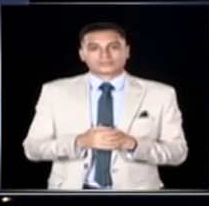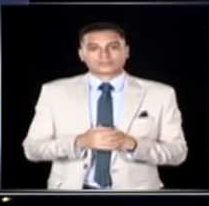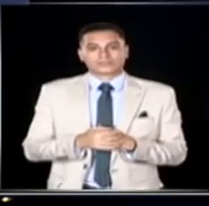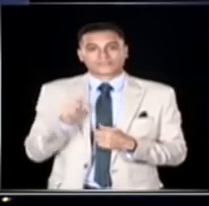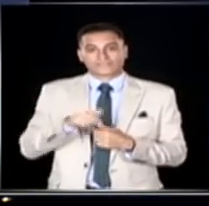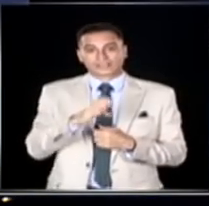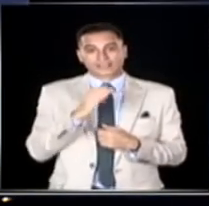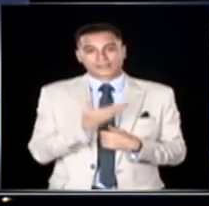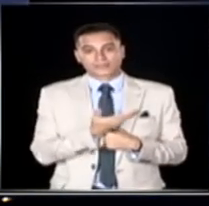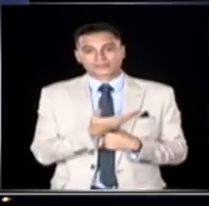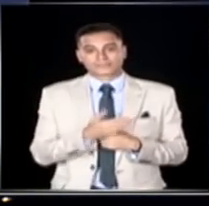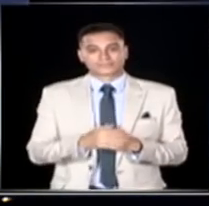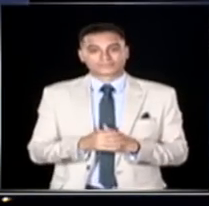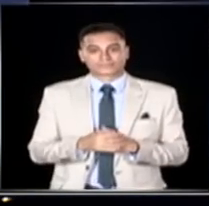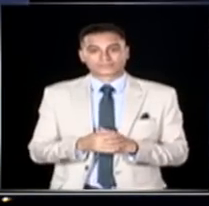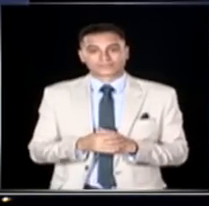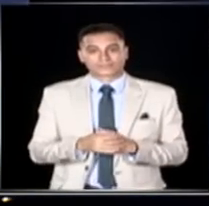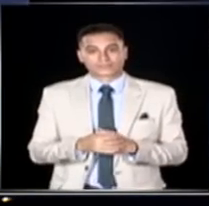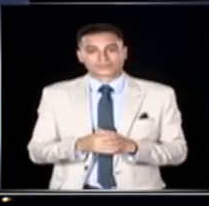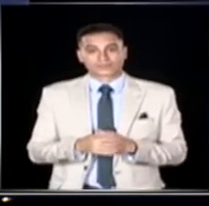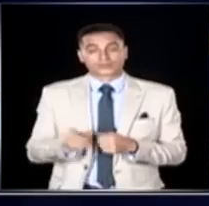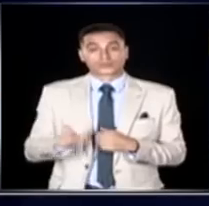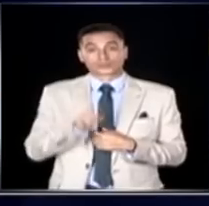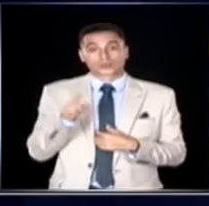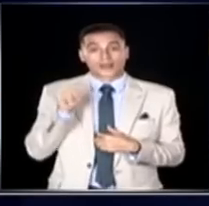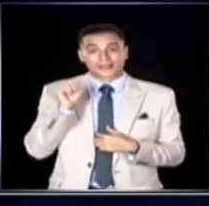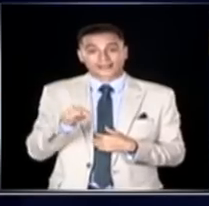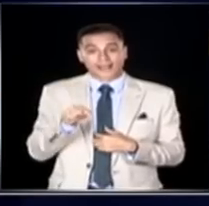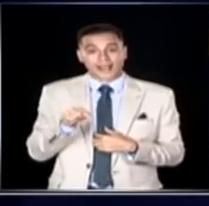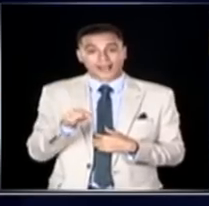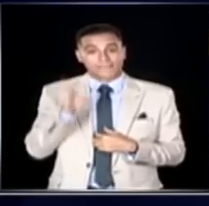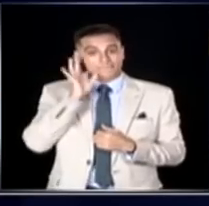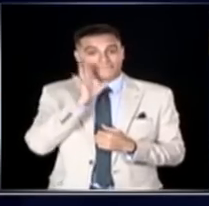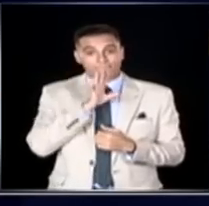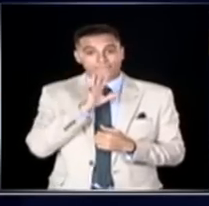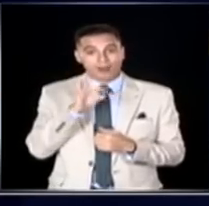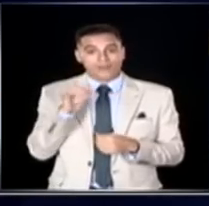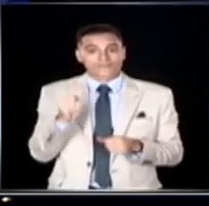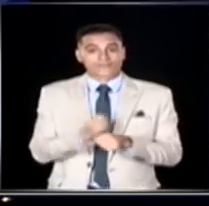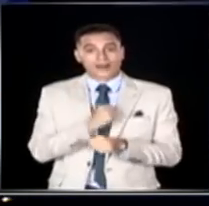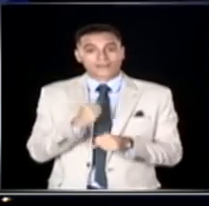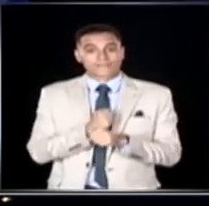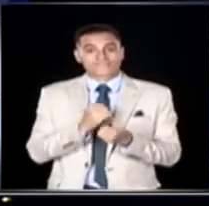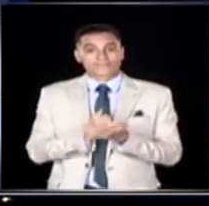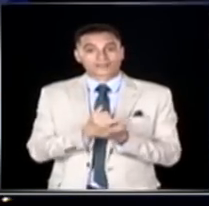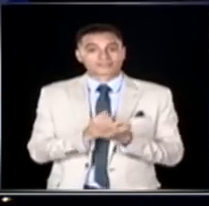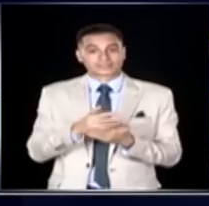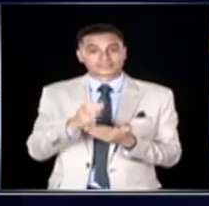في إجابة؟ لا، فيش إجابة. السؤال ده بقى بالذات من المنهج. أيوة بالذات السؤال